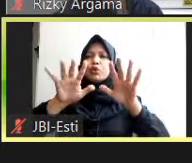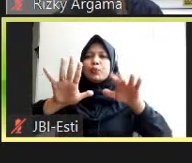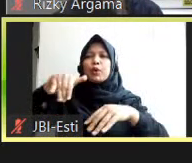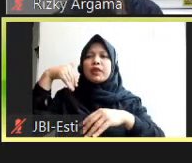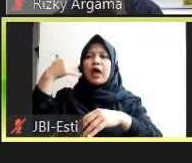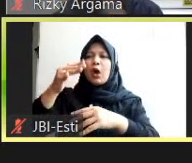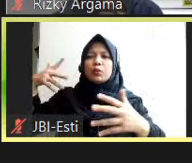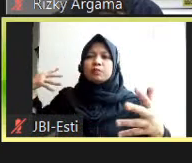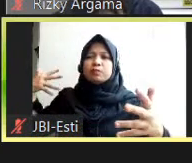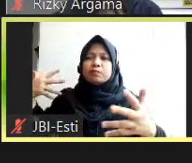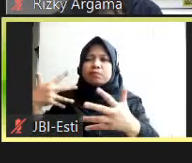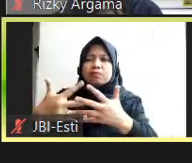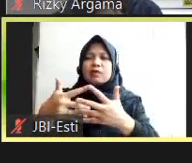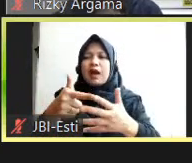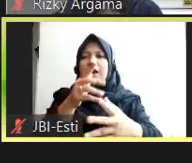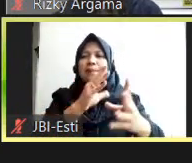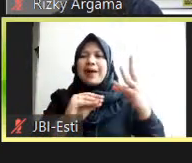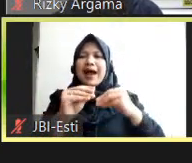civic space.